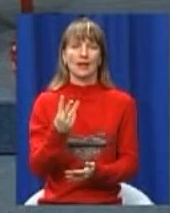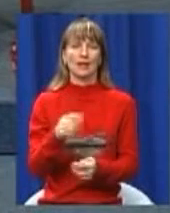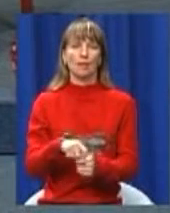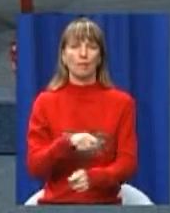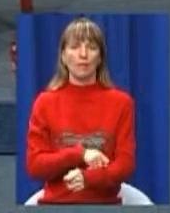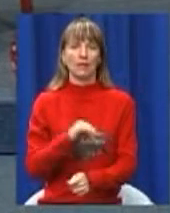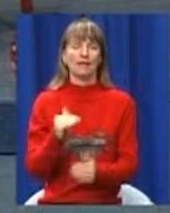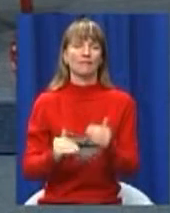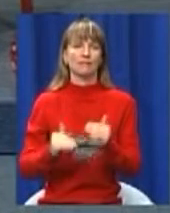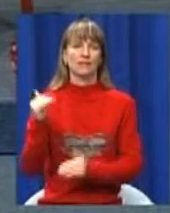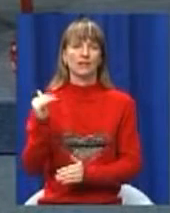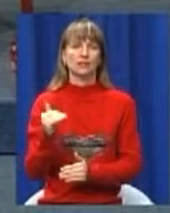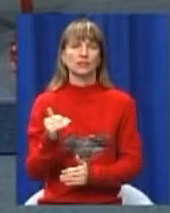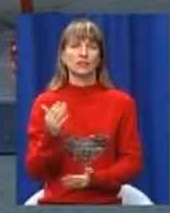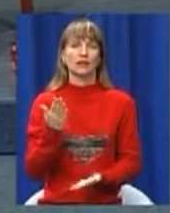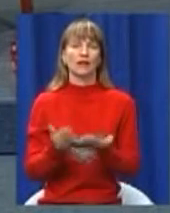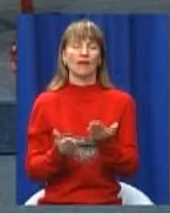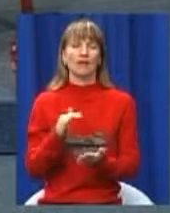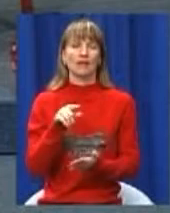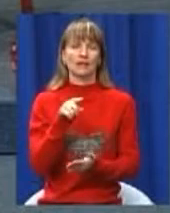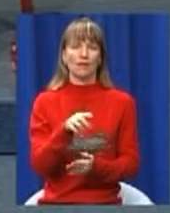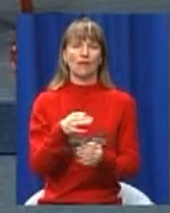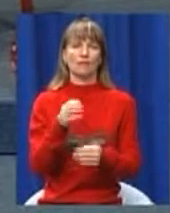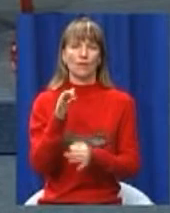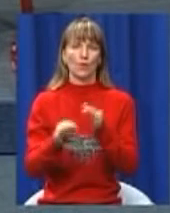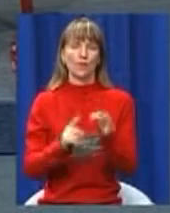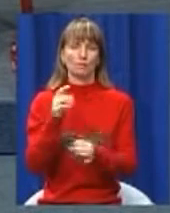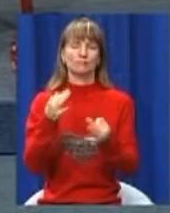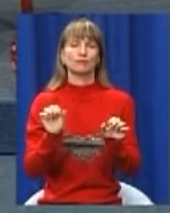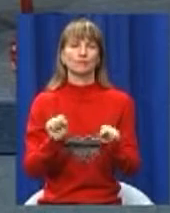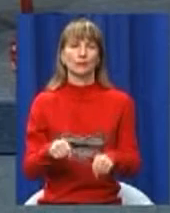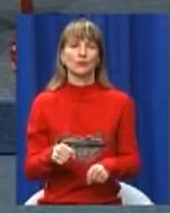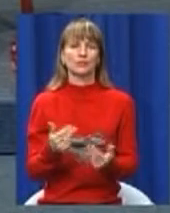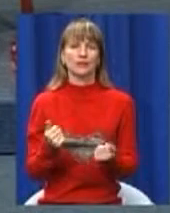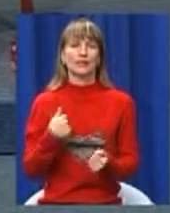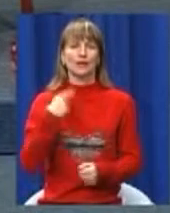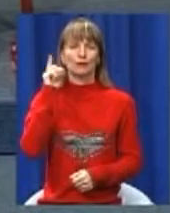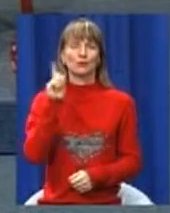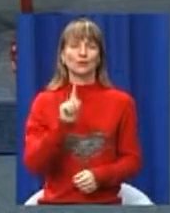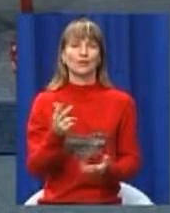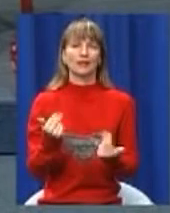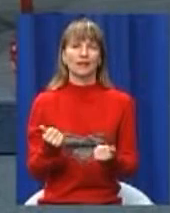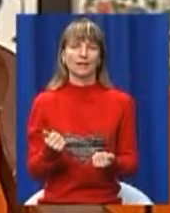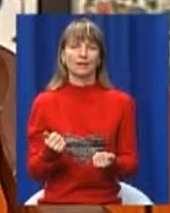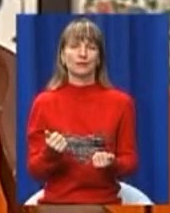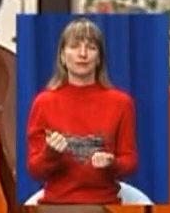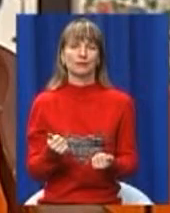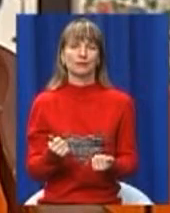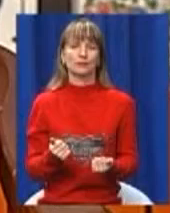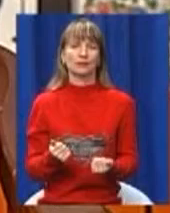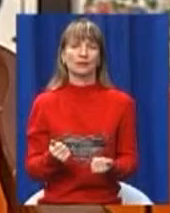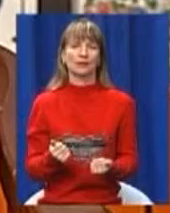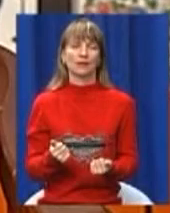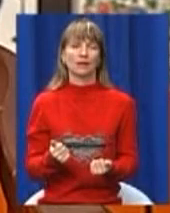навіть вище, напевно. Тож, і, напевно, її в космос відпускати можна. Як ти думаєш, так? Я думаю, що можна. Вона ж там...